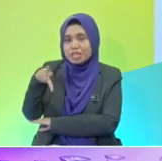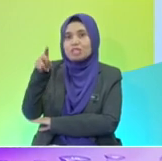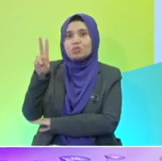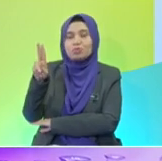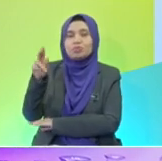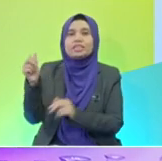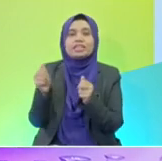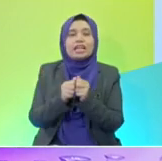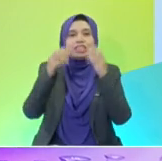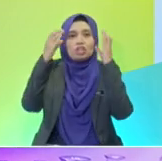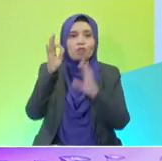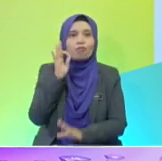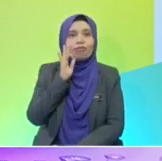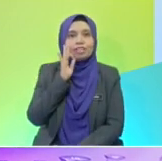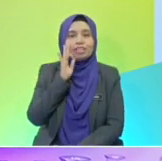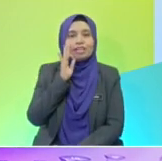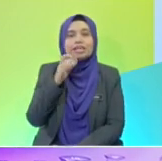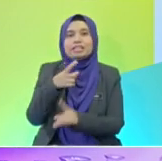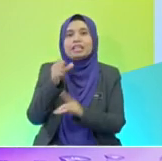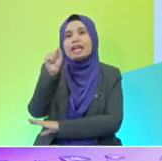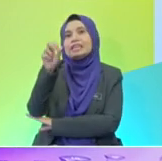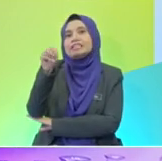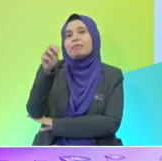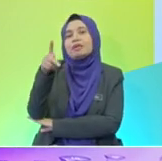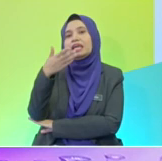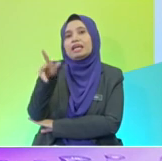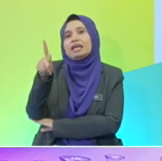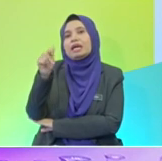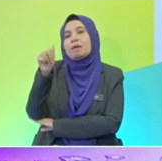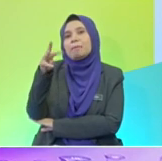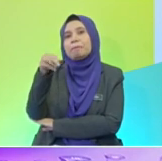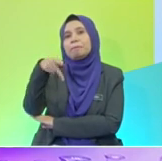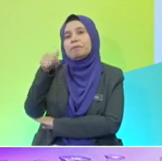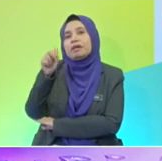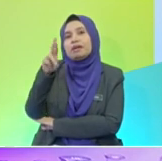dengan ini daripada SMK katanya